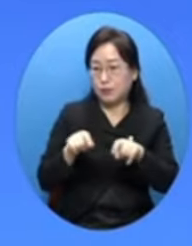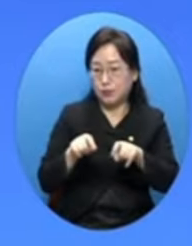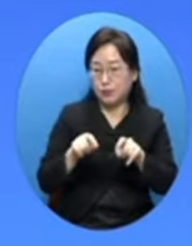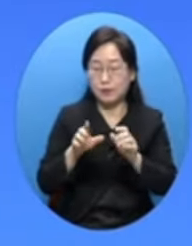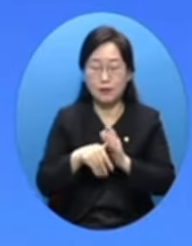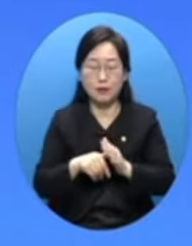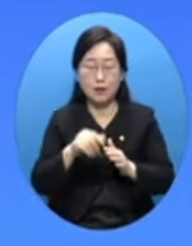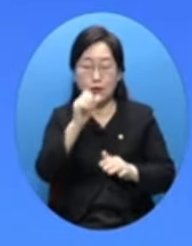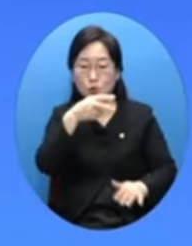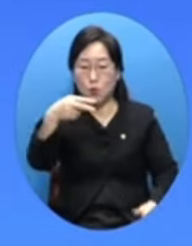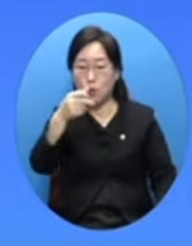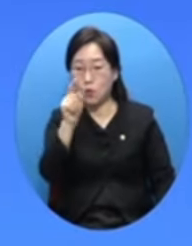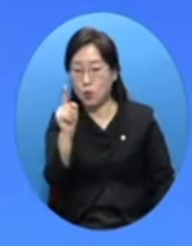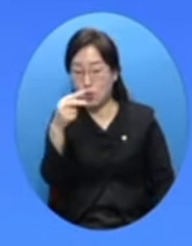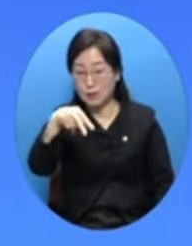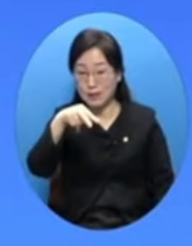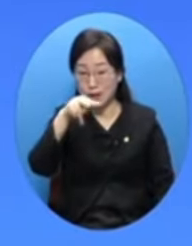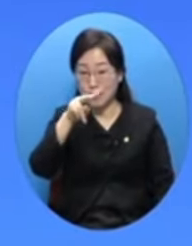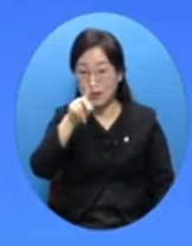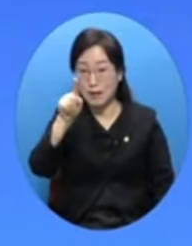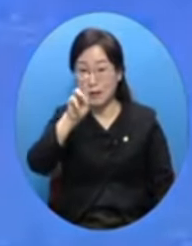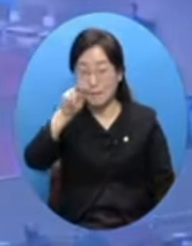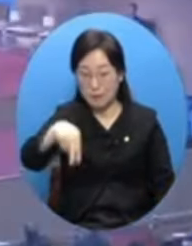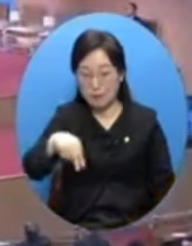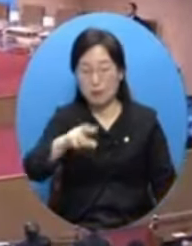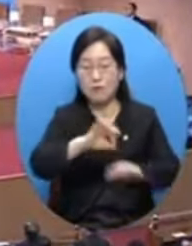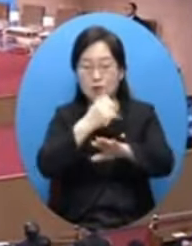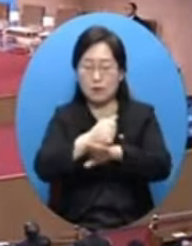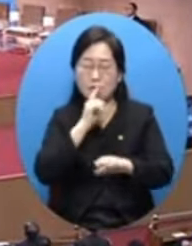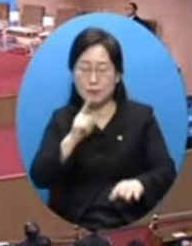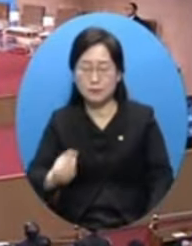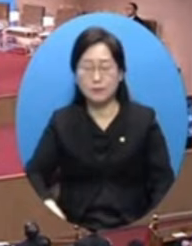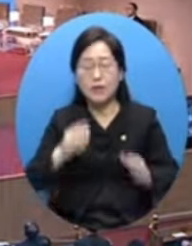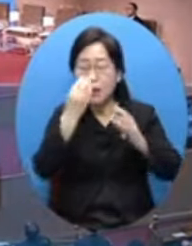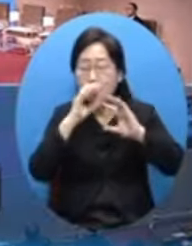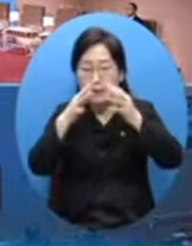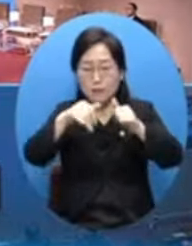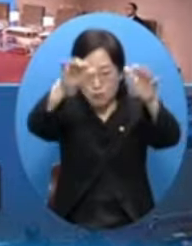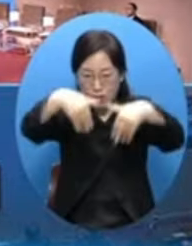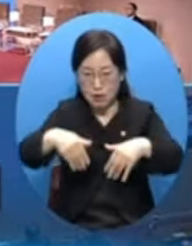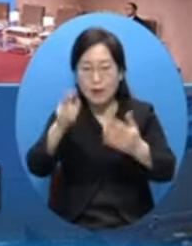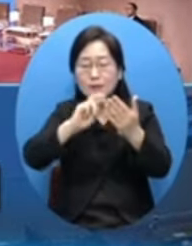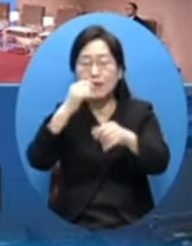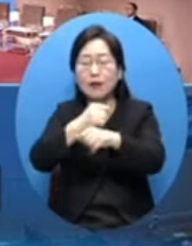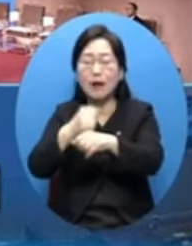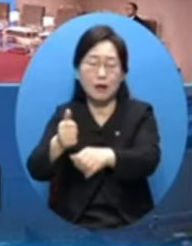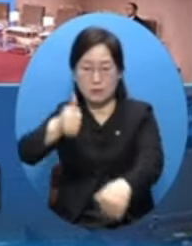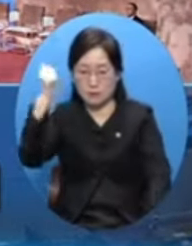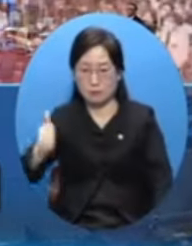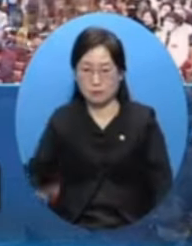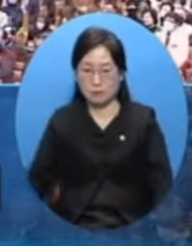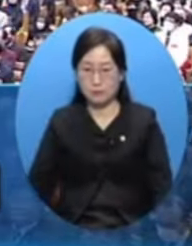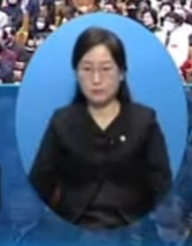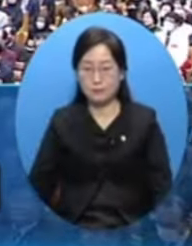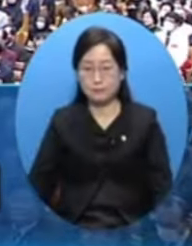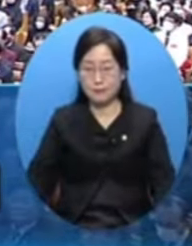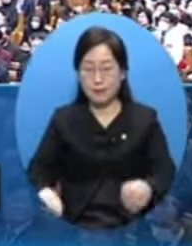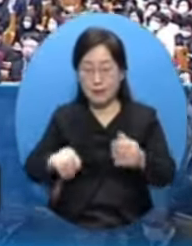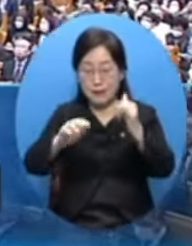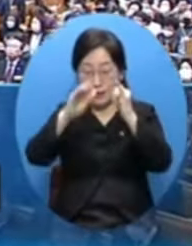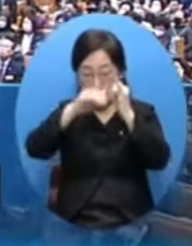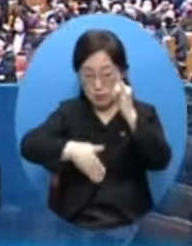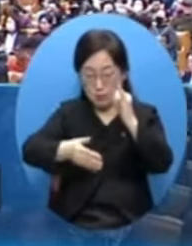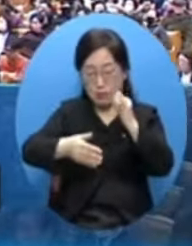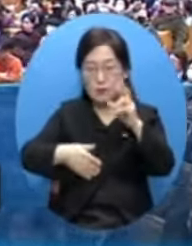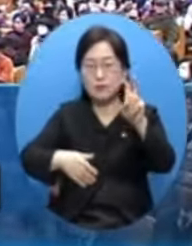하나님 말씀을 듣고 백성들을 권면합니다 찬양하며 나가자 역대 입사장 21절입니다 백성과 더불어